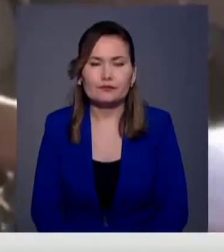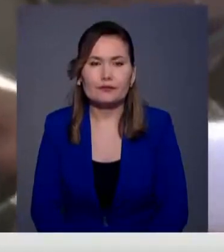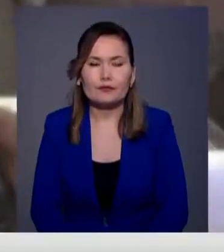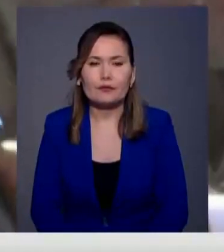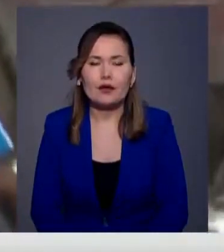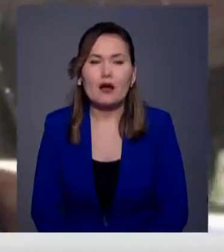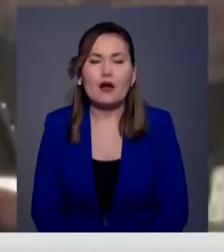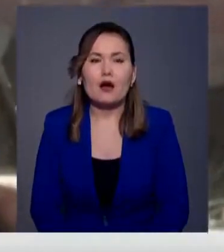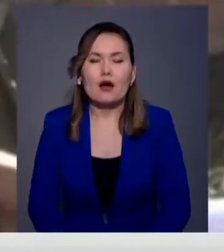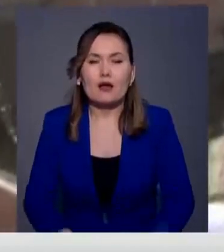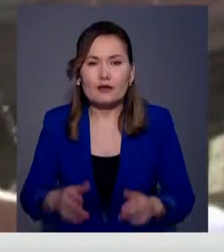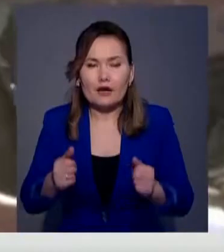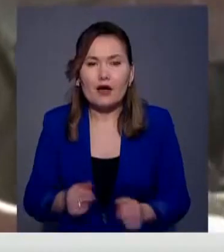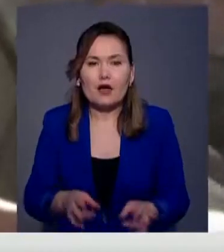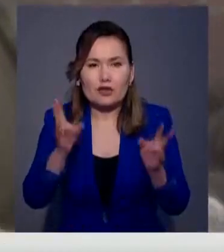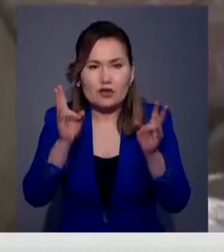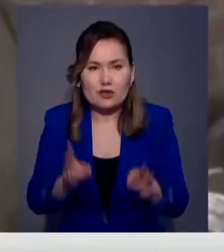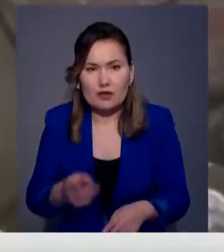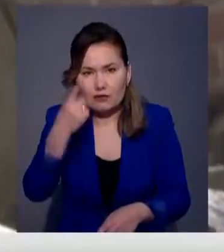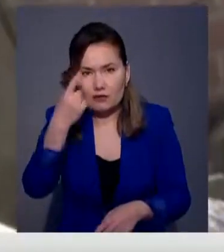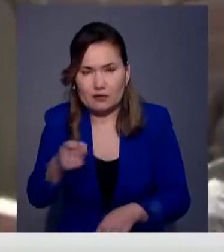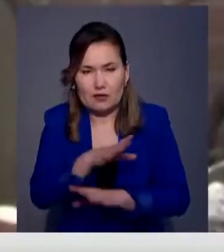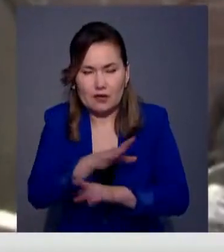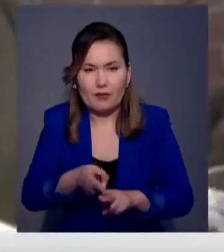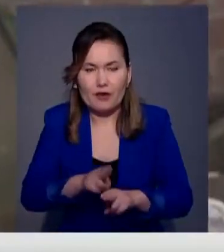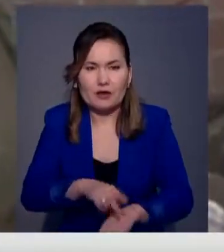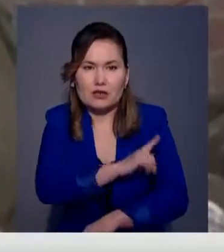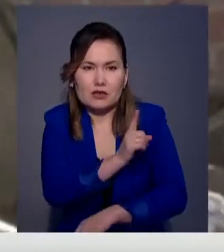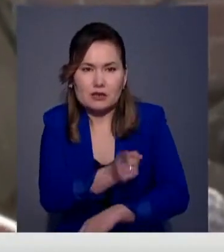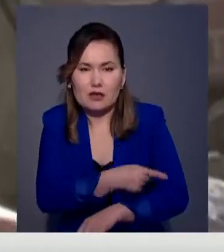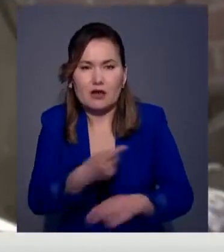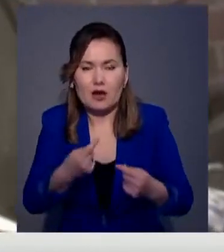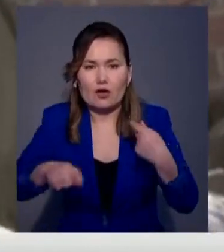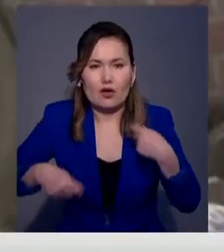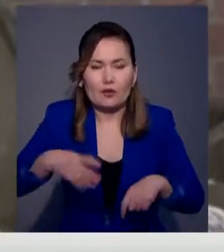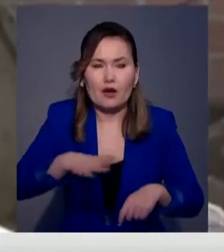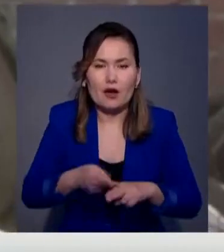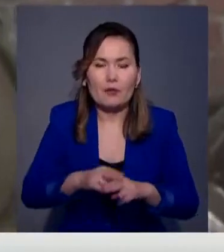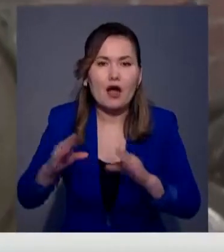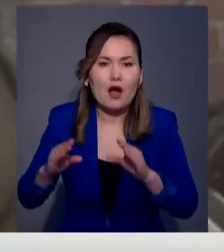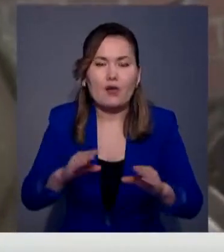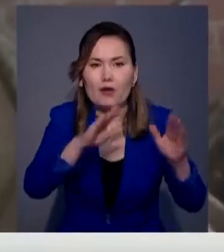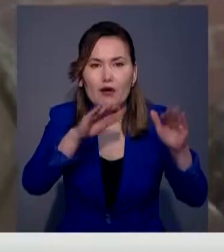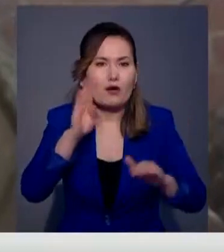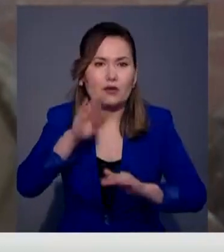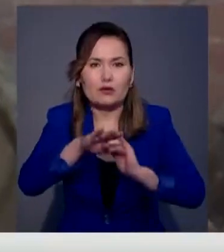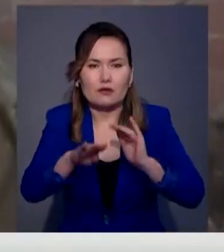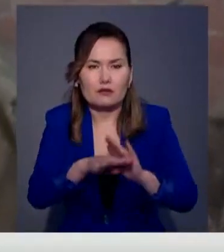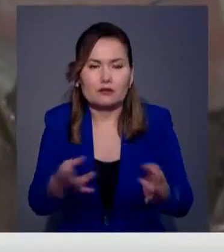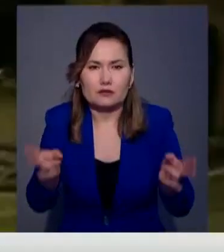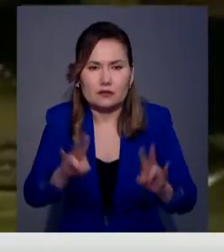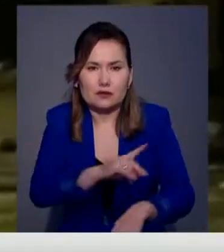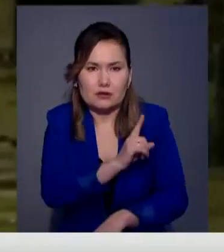Апат айтып келмейді әрине. Дәл осылай боларын кім білген? Шаш етектен шығынға баттық. Су шайба кеткен көліктер дүкендерге барып соғылған.